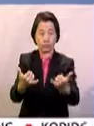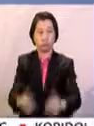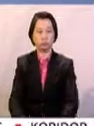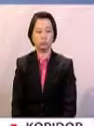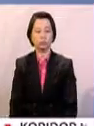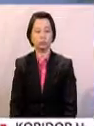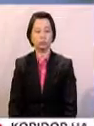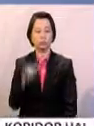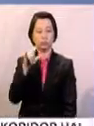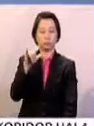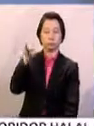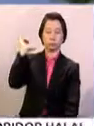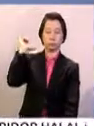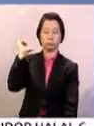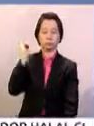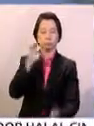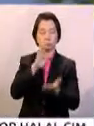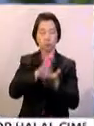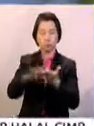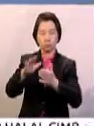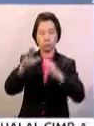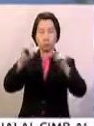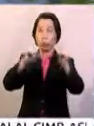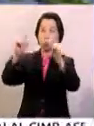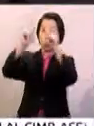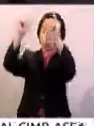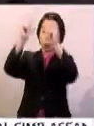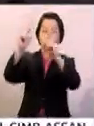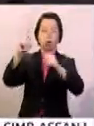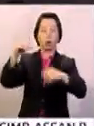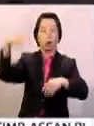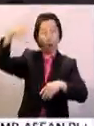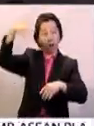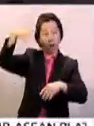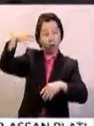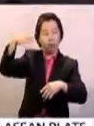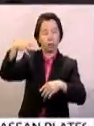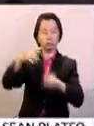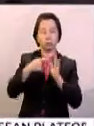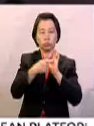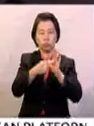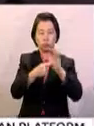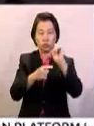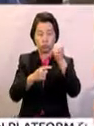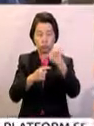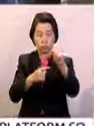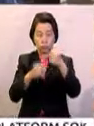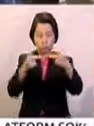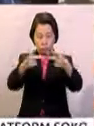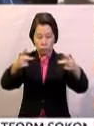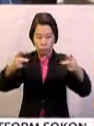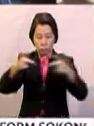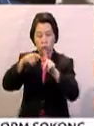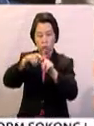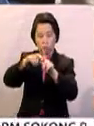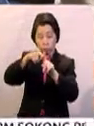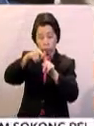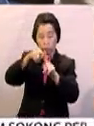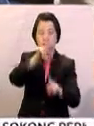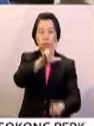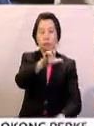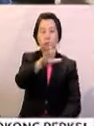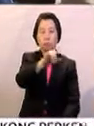tinggi semalam kemaskini gelombang haba di jabatan meteorologi menunjukkan 10 kawasan mencatat suhu antara